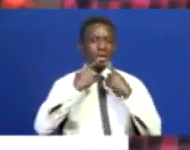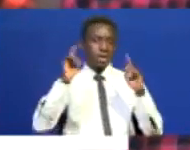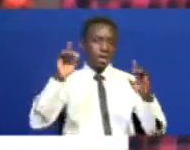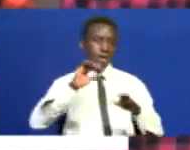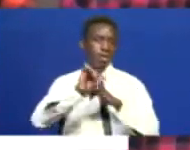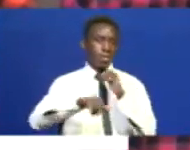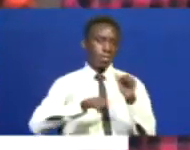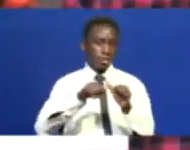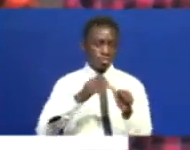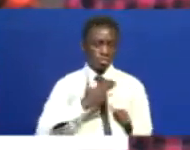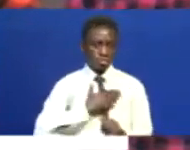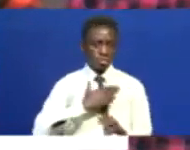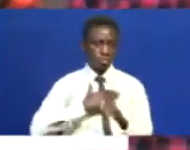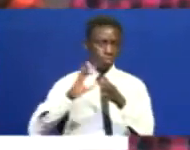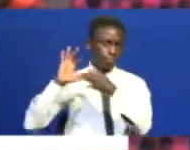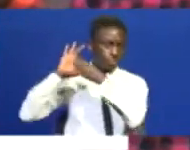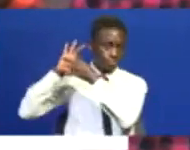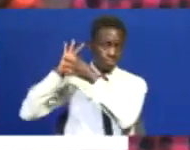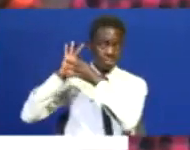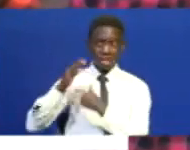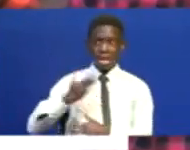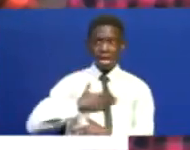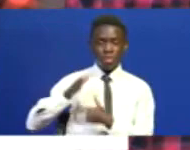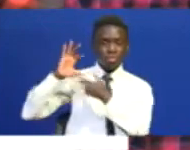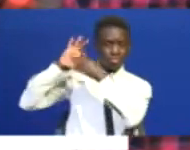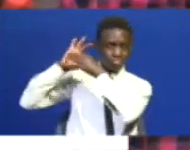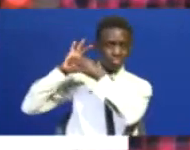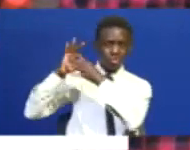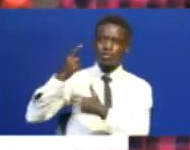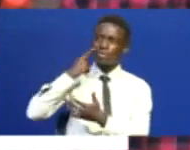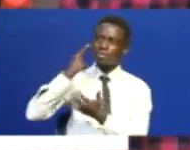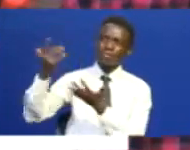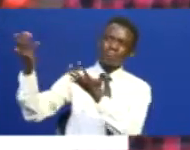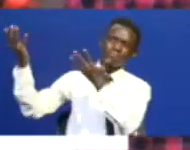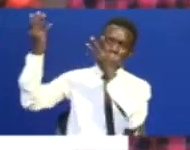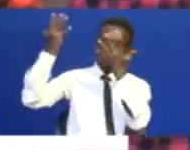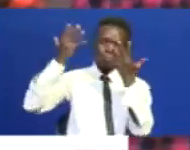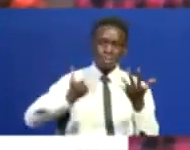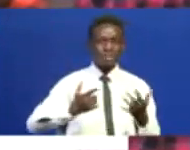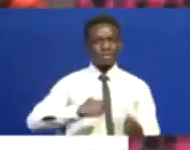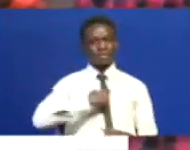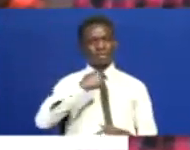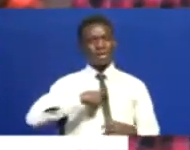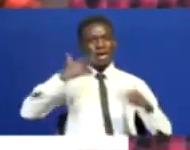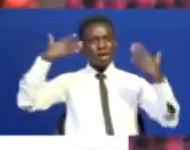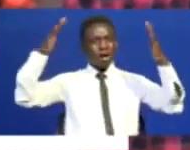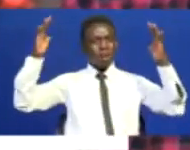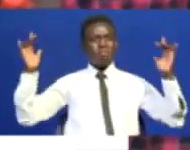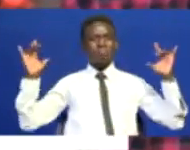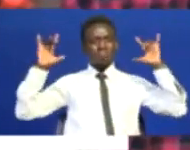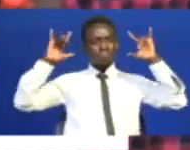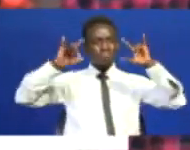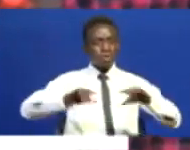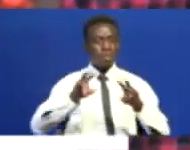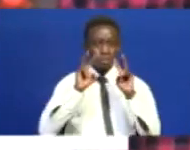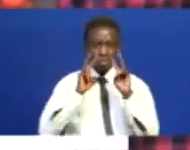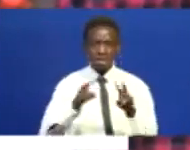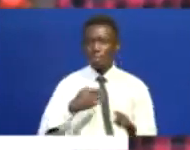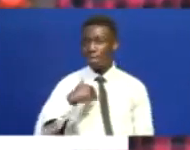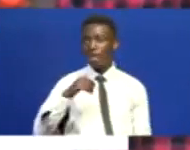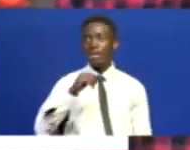mila yetu inasaidia kuleta watalii katika Kenya hii. Hiyo ni kweli. Sidhani kama kuna pingamizi